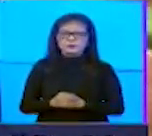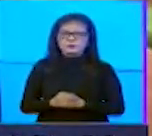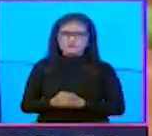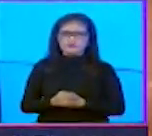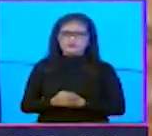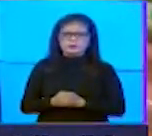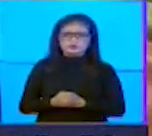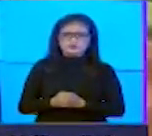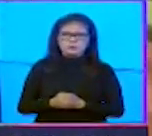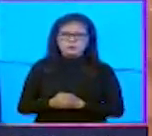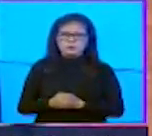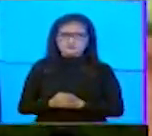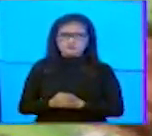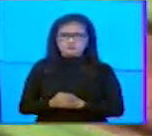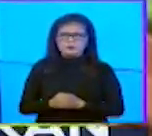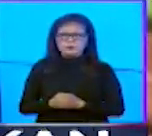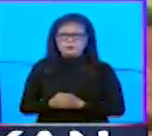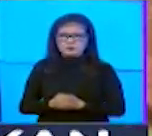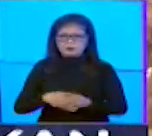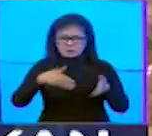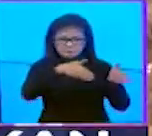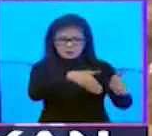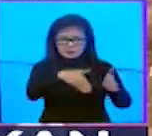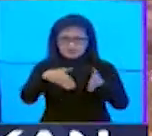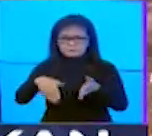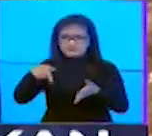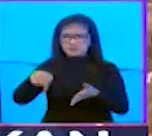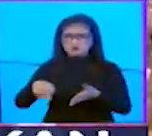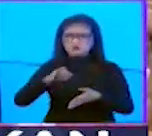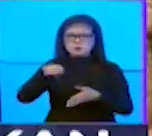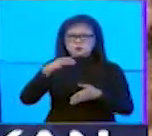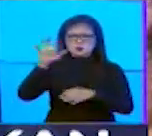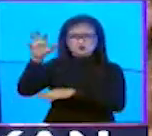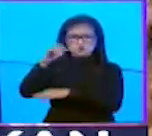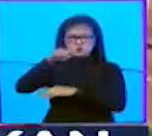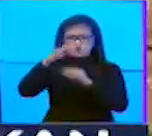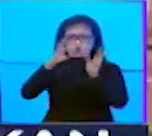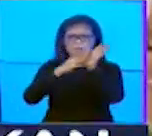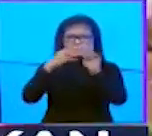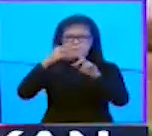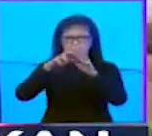Hamparan nisan memenuhi Taman TPU Jombang, Ciputa, Tangerang Selatan yang diperuntukkan bagi pasien positif COVID-19.